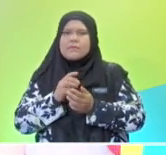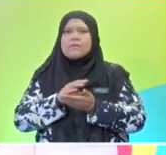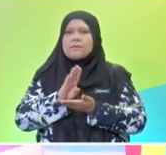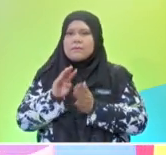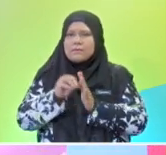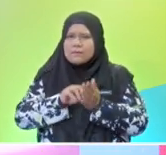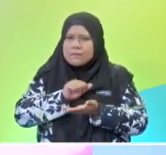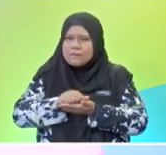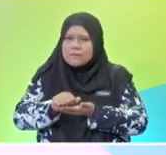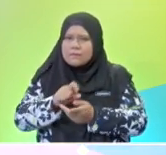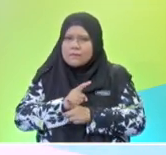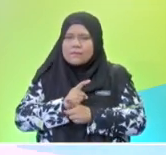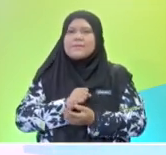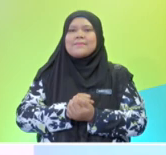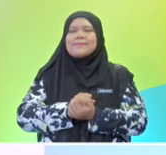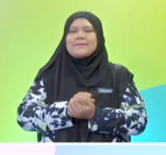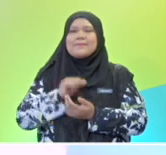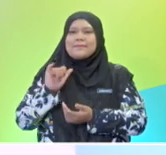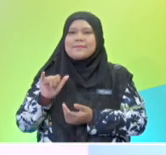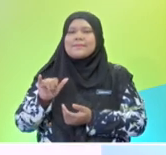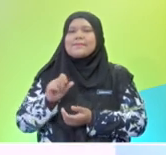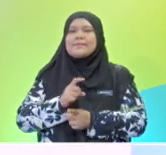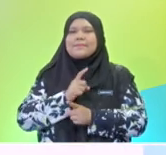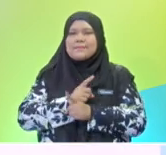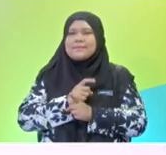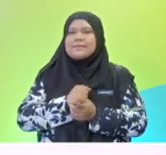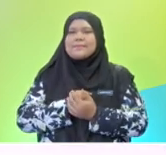membasuh ke cikgu? Ya, yeah, betul. Ha. Membasuh.